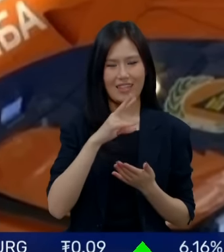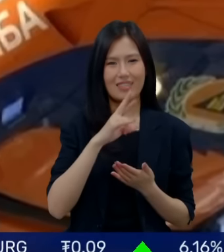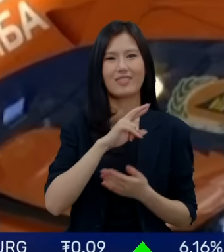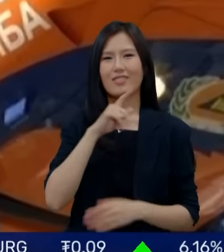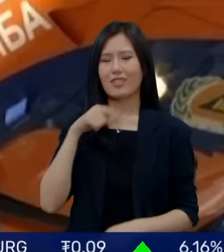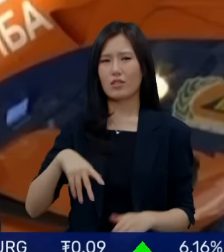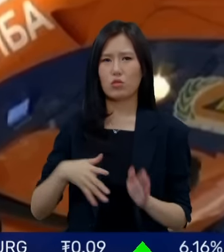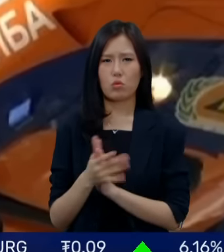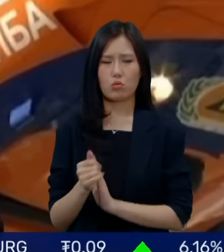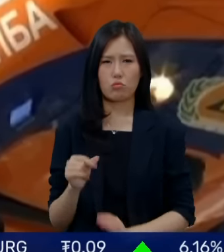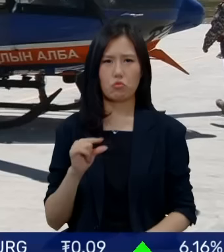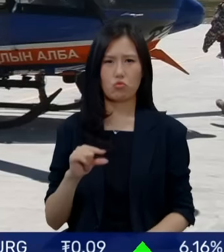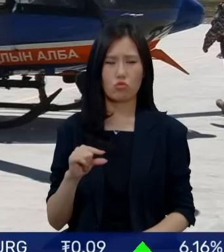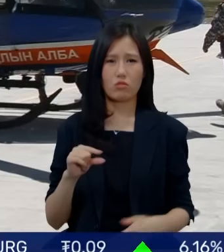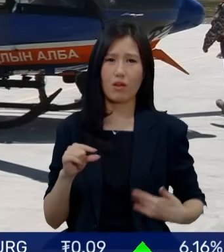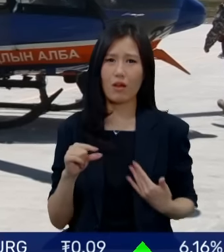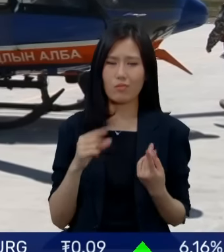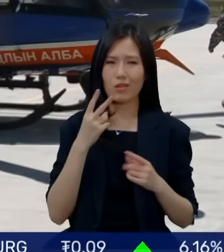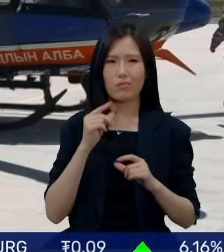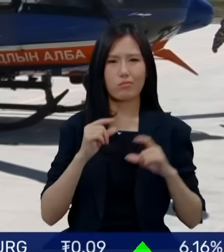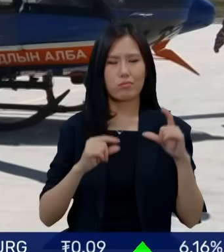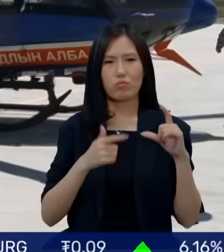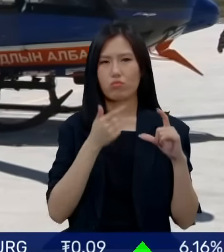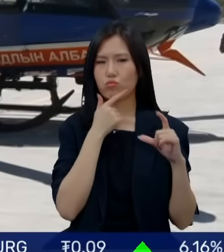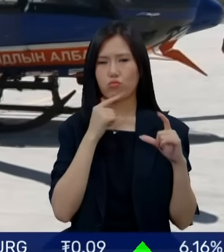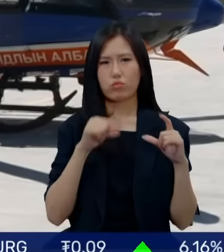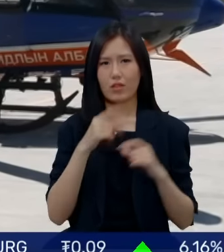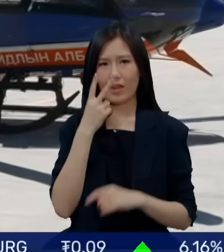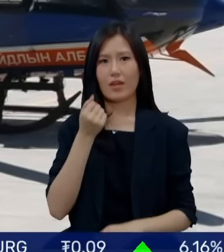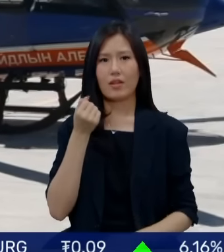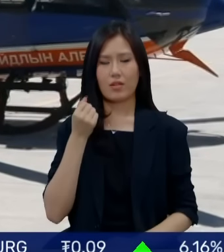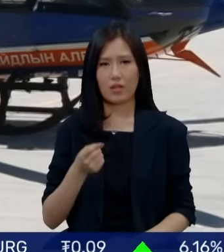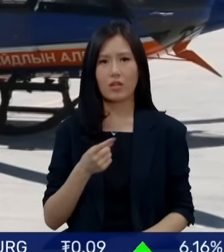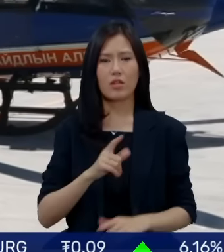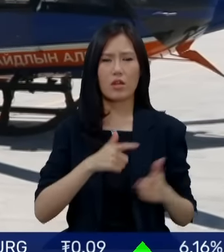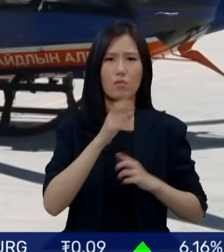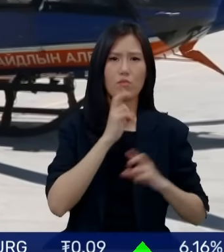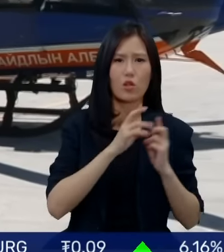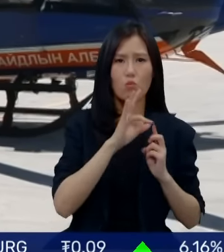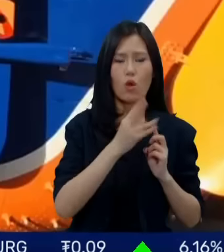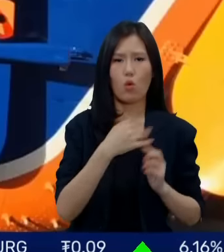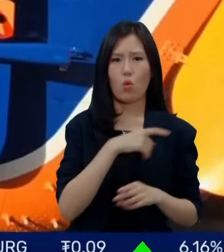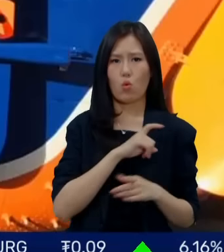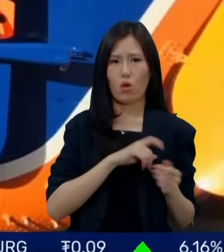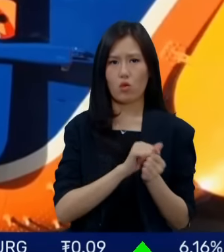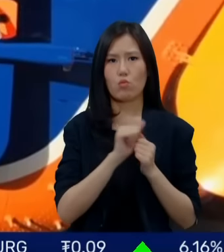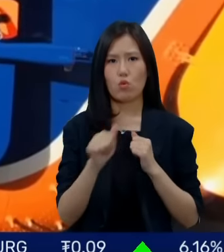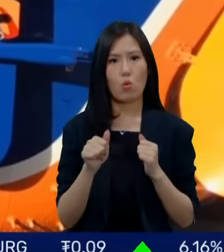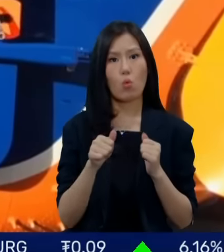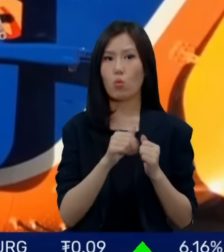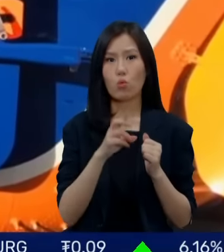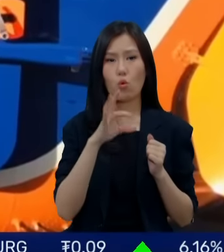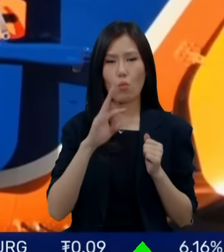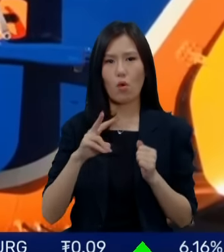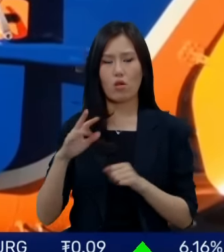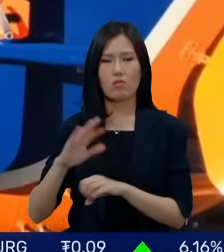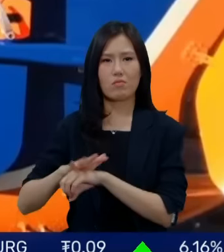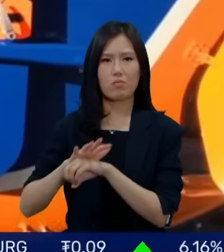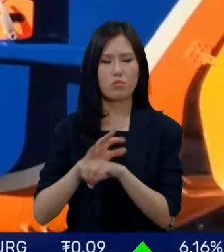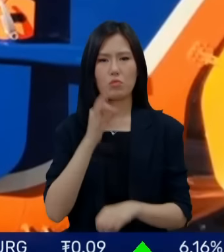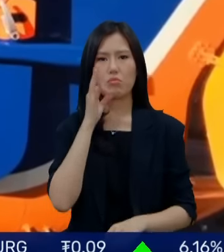батлагдсан төсөв нь хаандаач хүрэлцэхгүй гэдэг нь эндээс харагдаж байна. Тэгэл тохиолдсон бай, хуваасаа мөнгөө гаргахгүй л бол онцгойн нисдэг тэргээр үйлчлүүлнэ